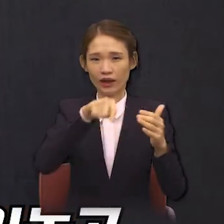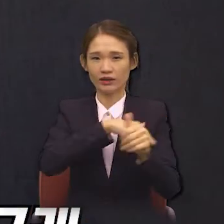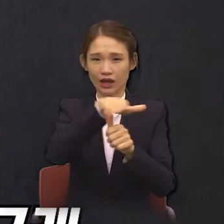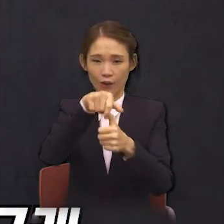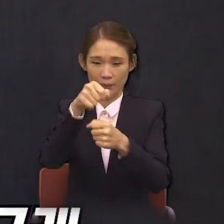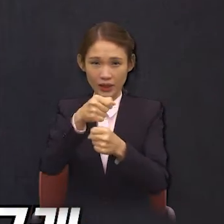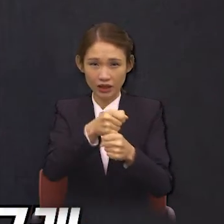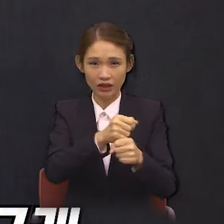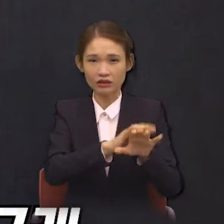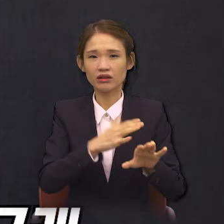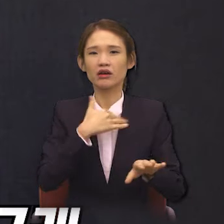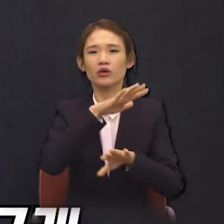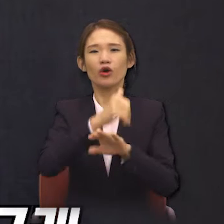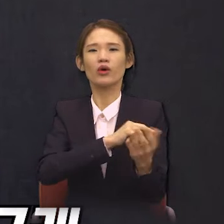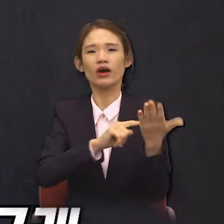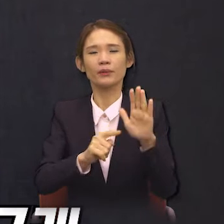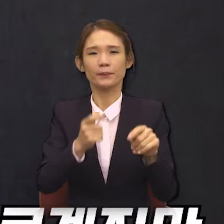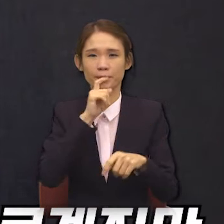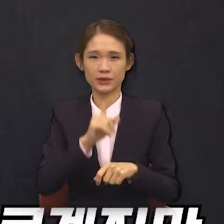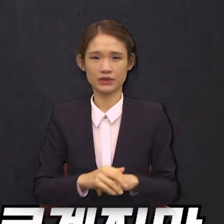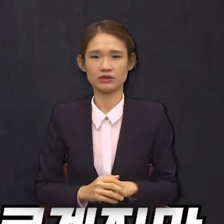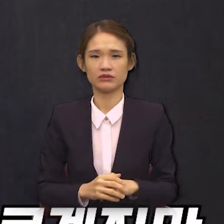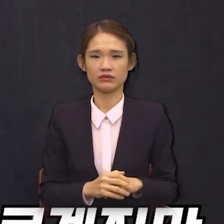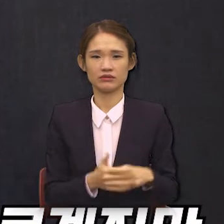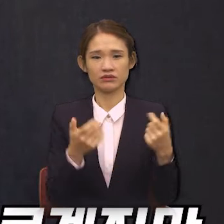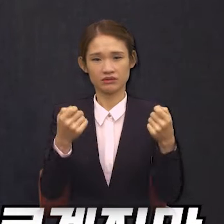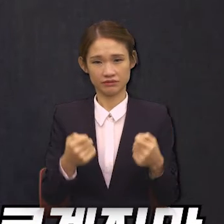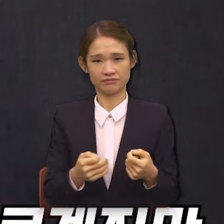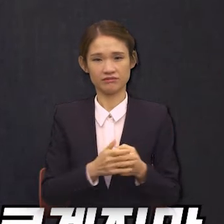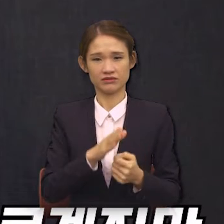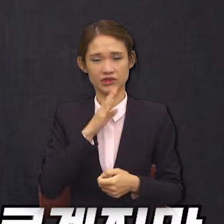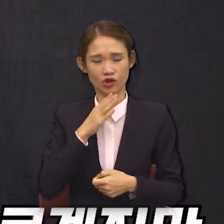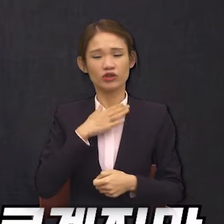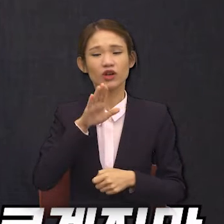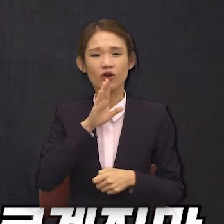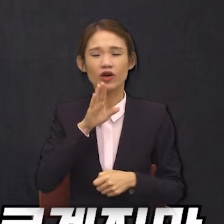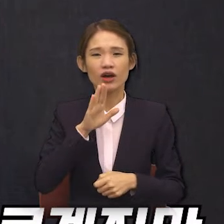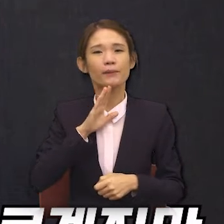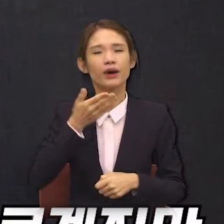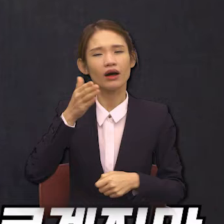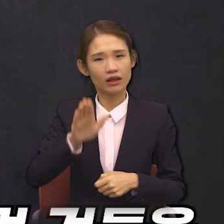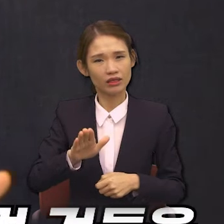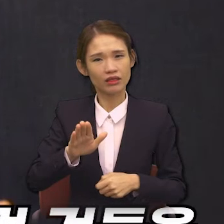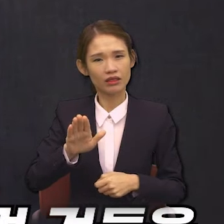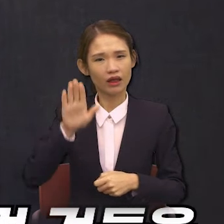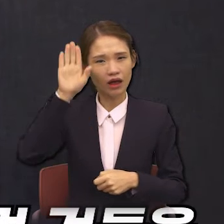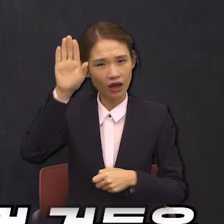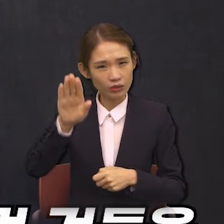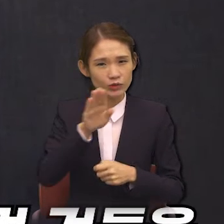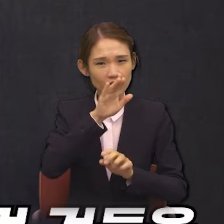놓고 결과적으로 그러니까 니네들은 그래. 이거는 사실은 현재는 사실일지 모르겠지만